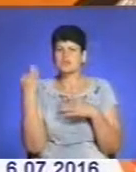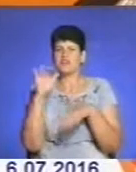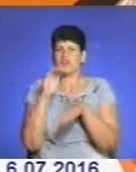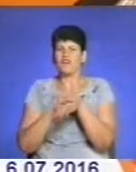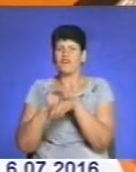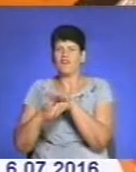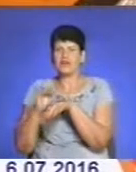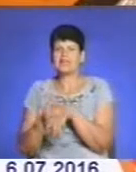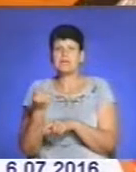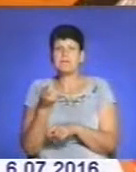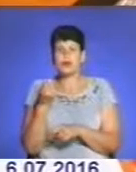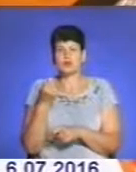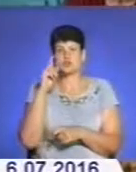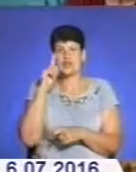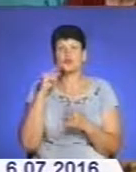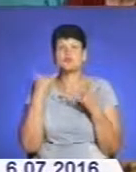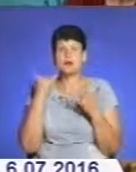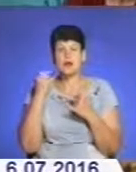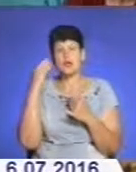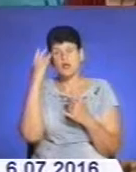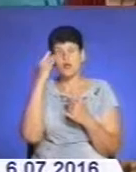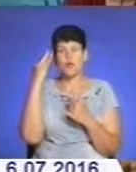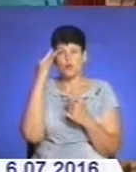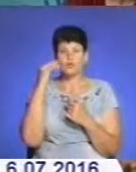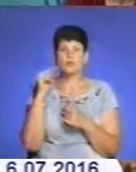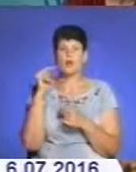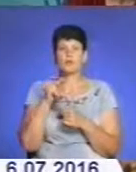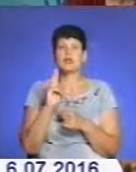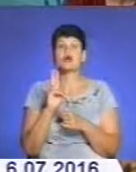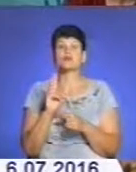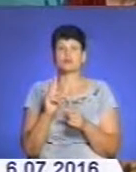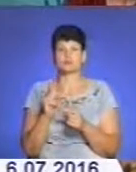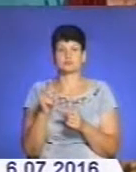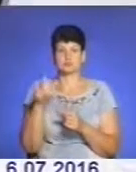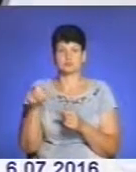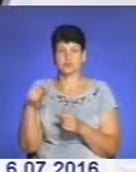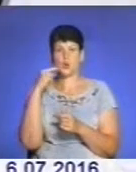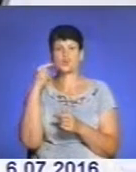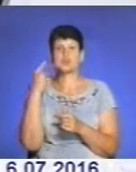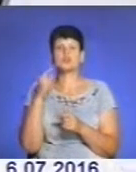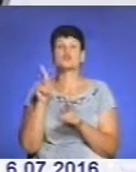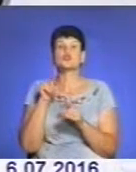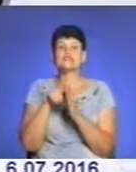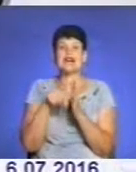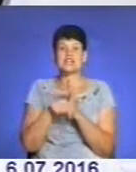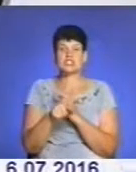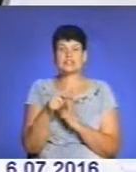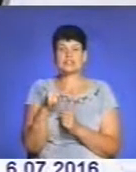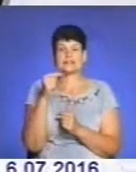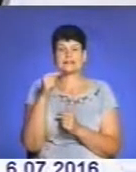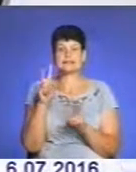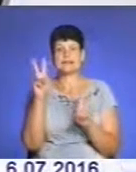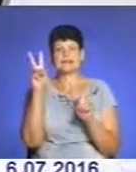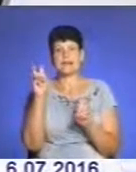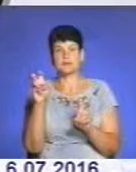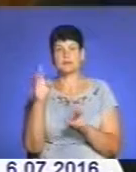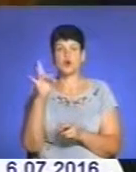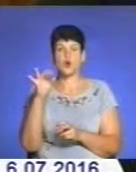які мало знають зараз, а також роздуми про те, хто такі росіяни і що, власне, означають терміни «росіянин» та